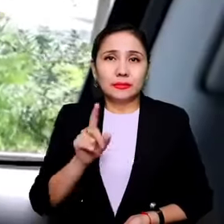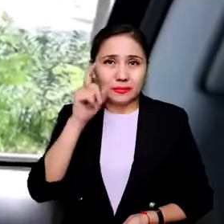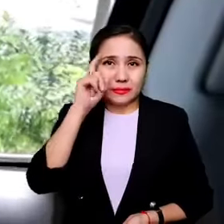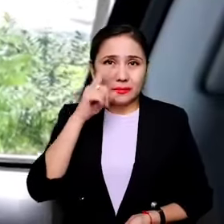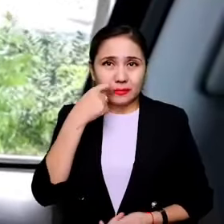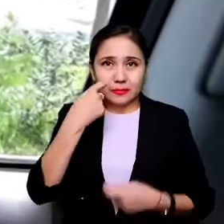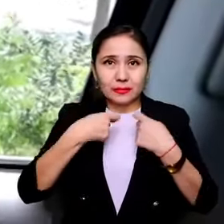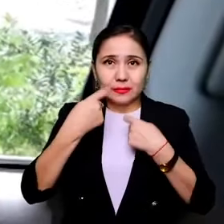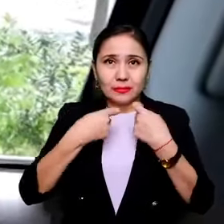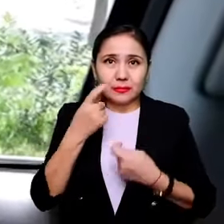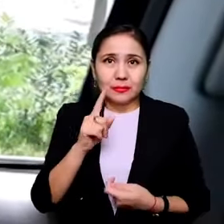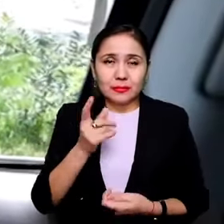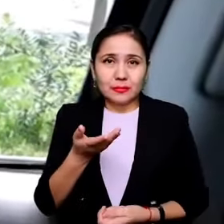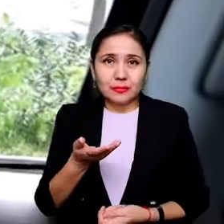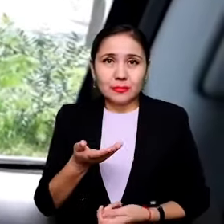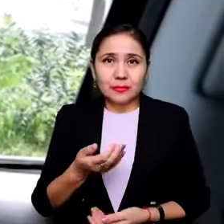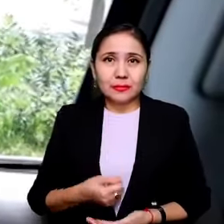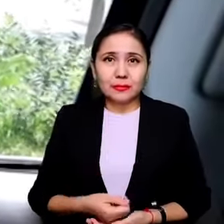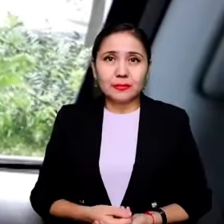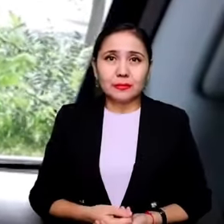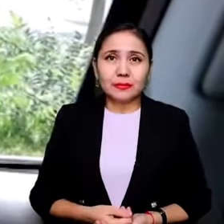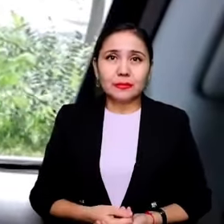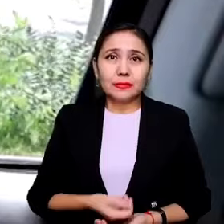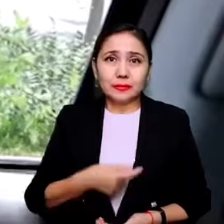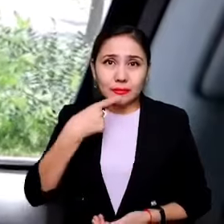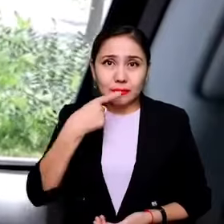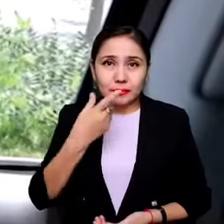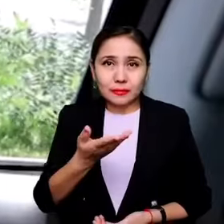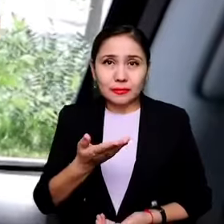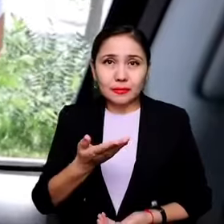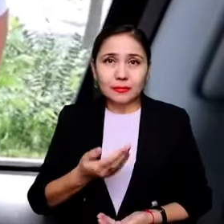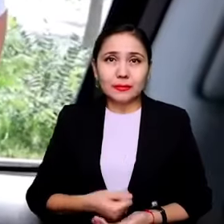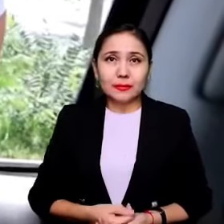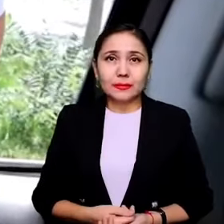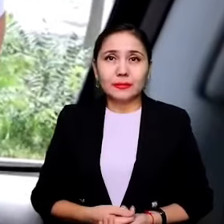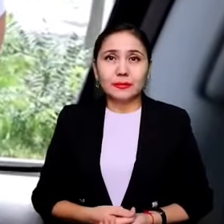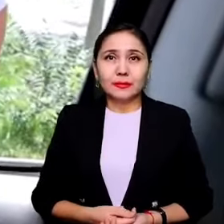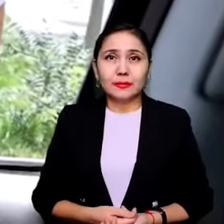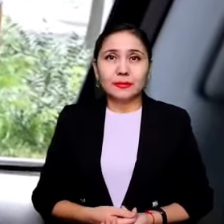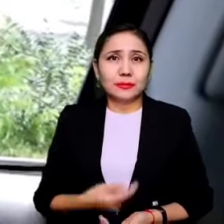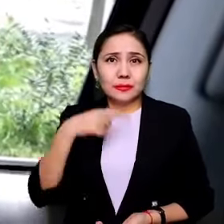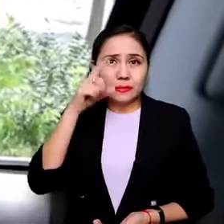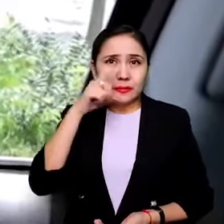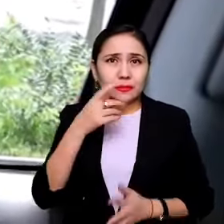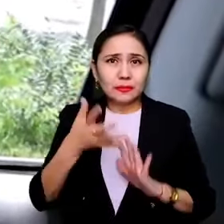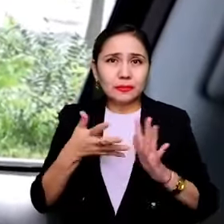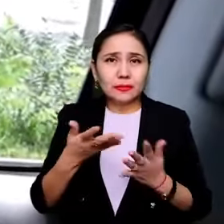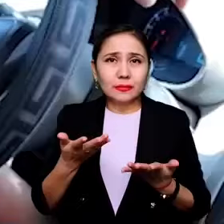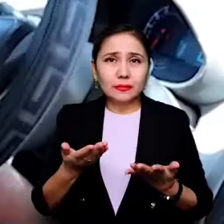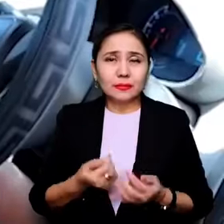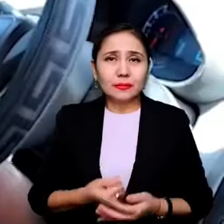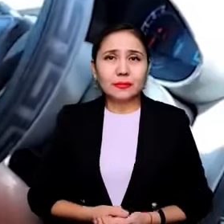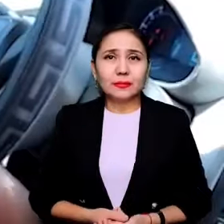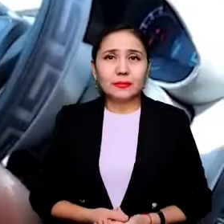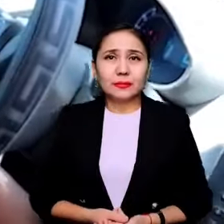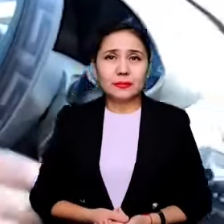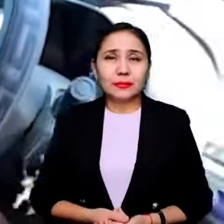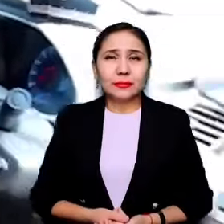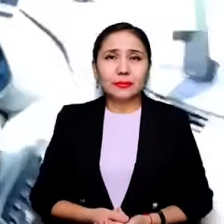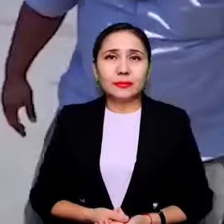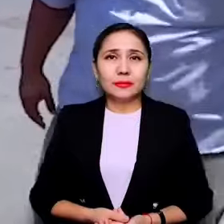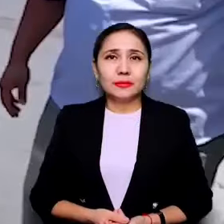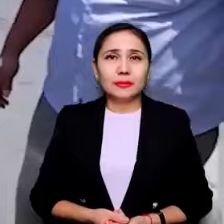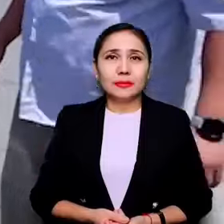sallam, meni ustimdan kulyapsiz, sallami? Gapir. Men tushunmayapman seni gapingni. Haydovchi